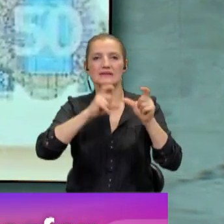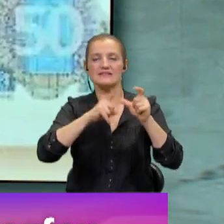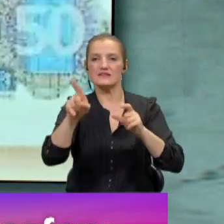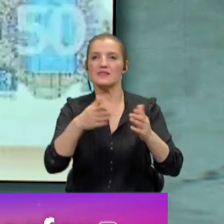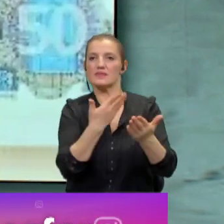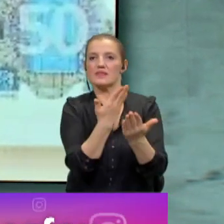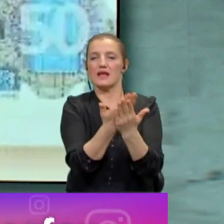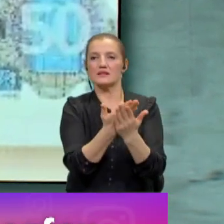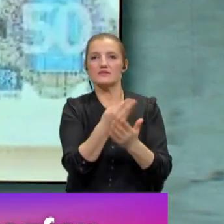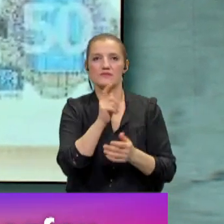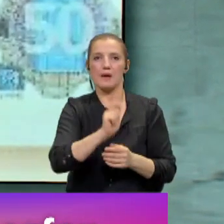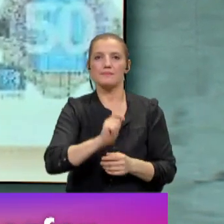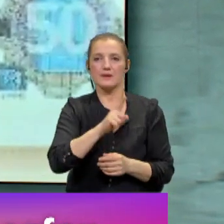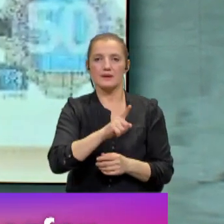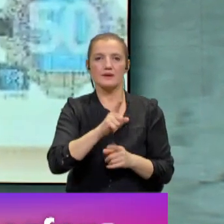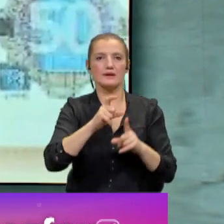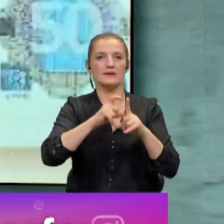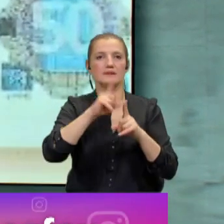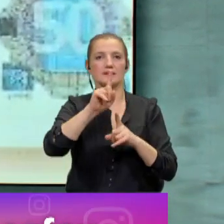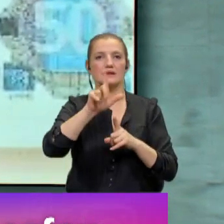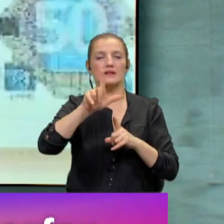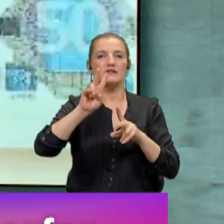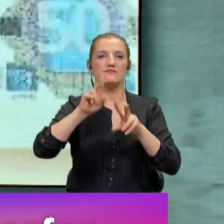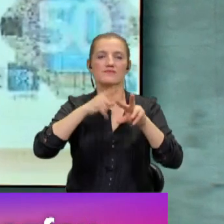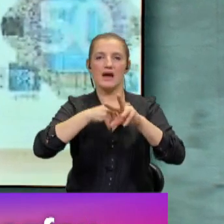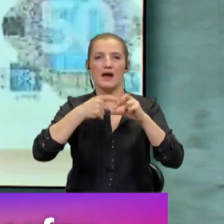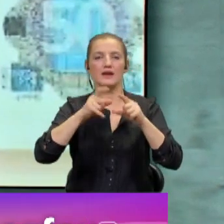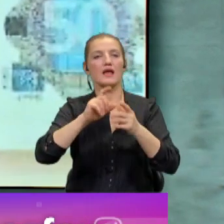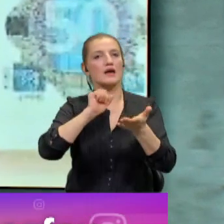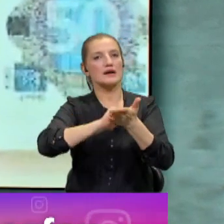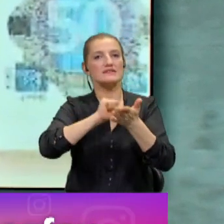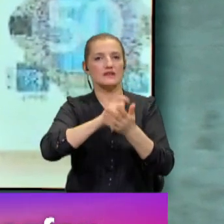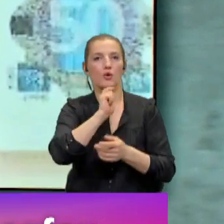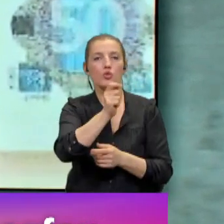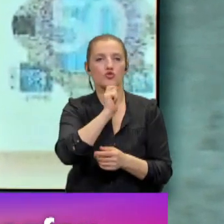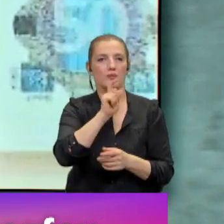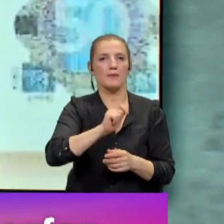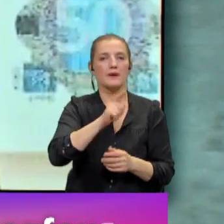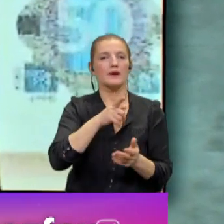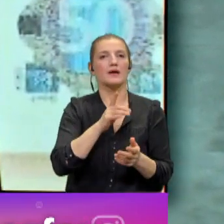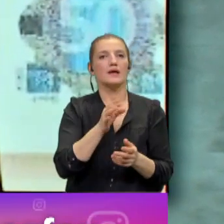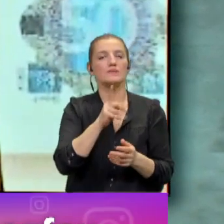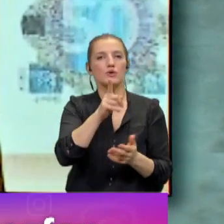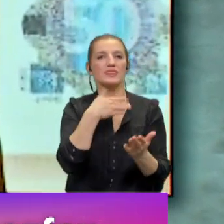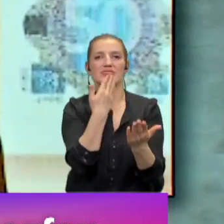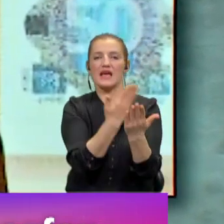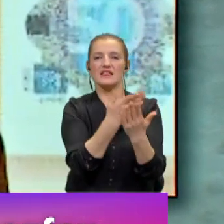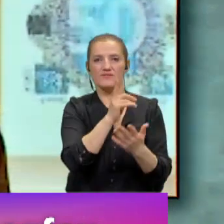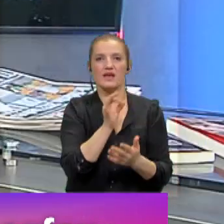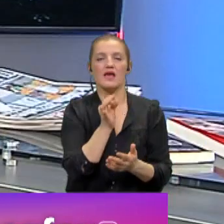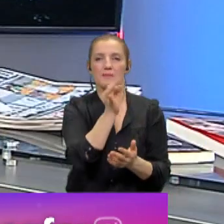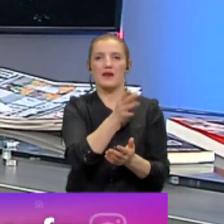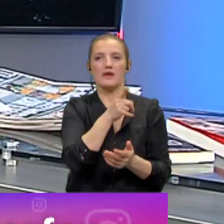teklifi yaptığı ve yine dedi versem zonta gazetesinde konuşmuş bu teklifi etmiş en